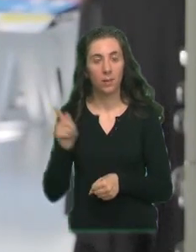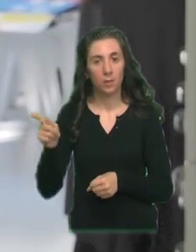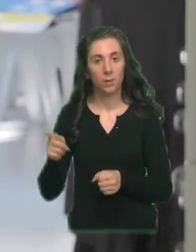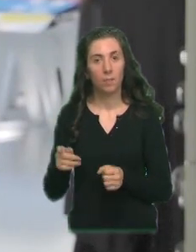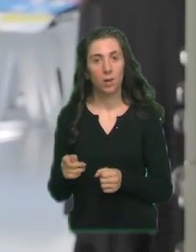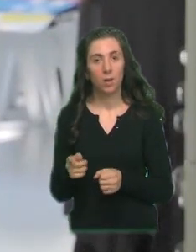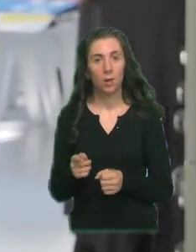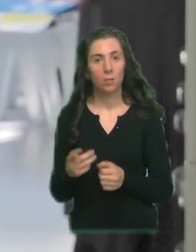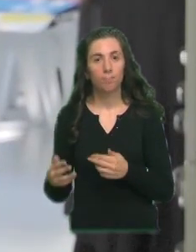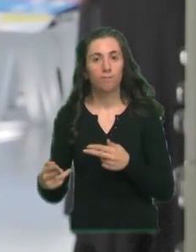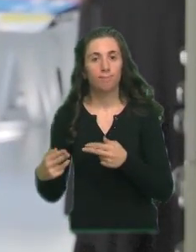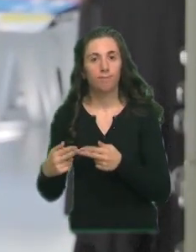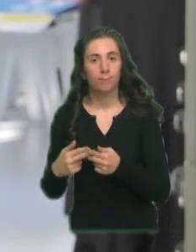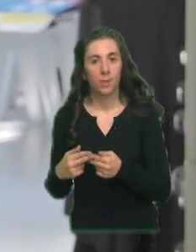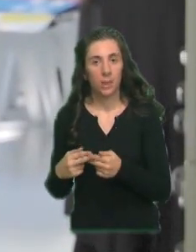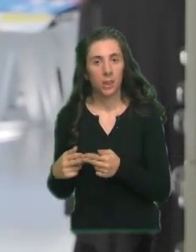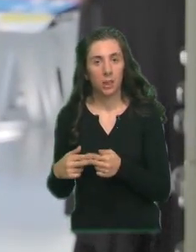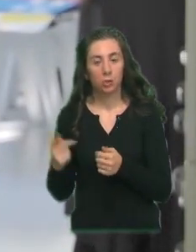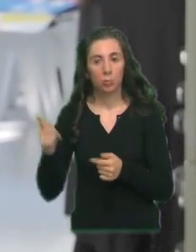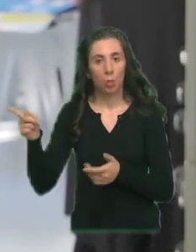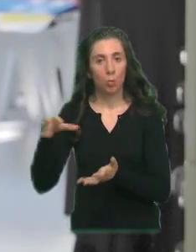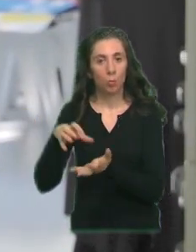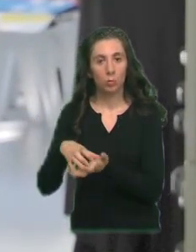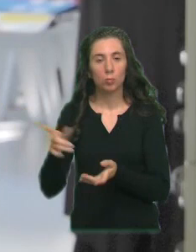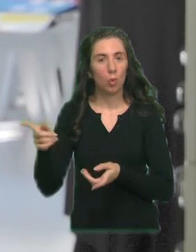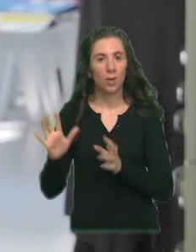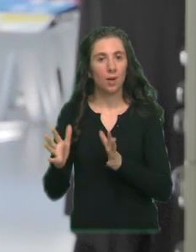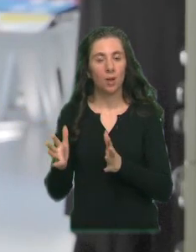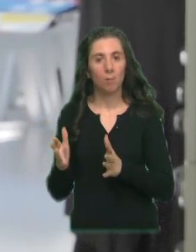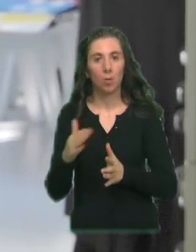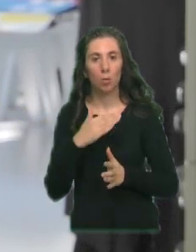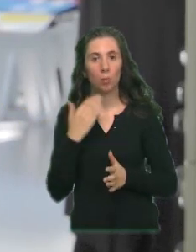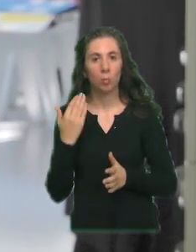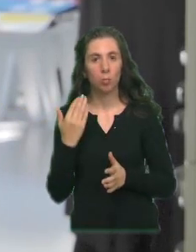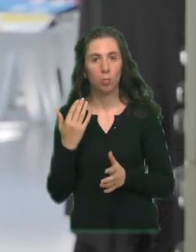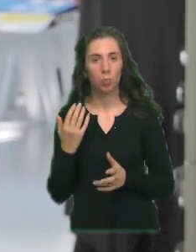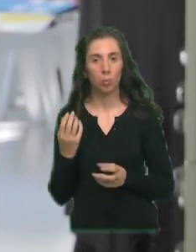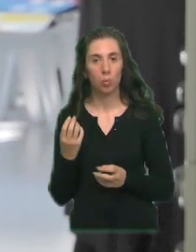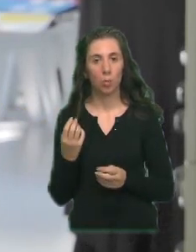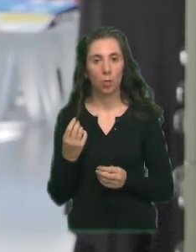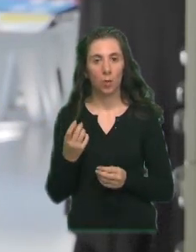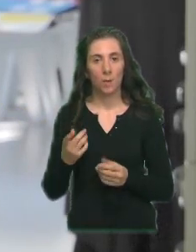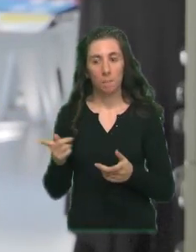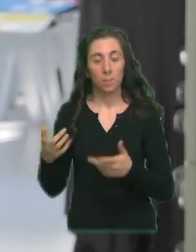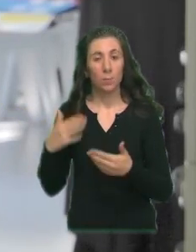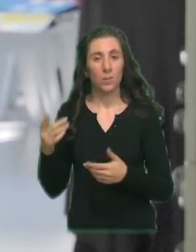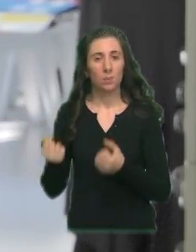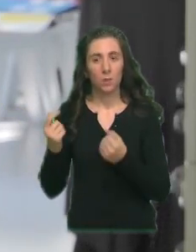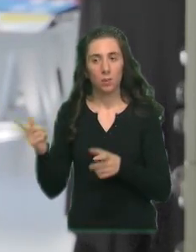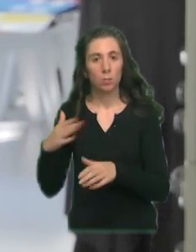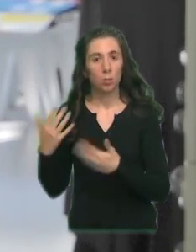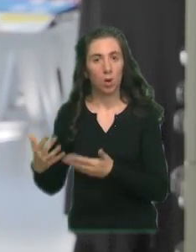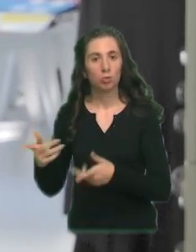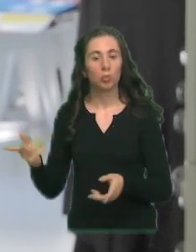njima bliži, oni u tom području nemaju toliko deficita, znači to im je puno lakše, to